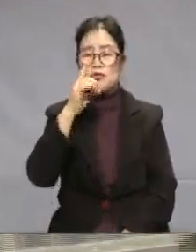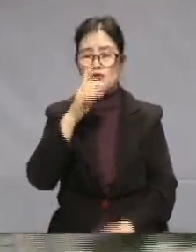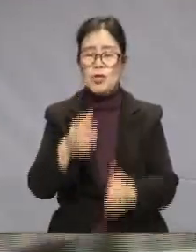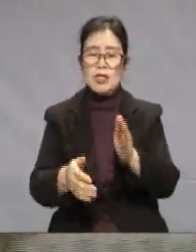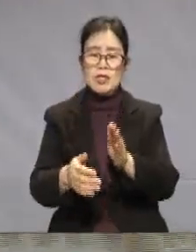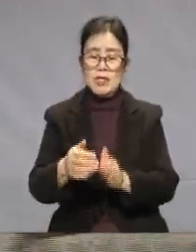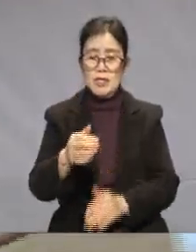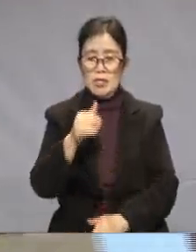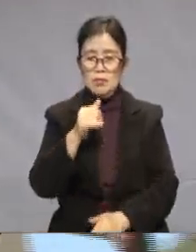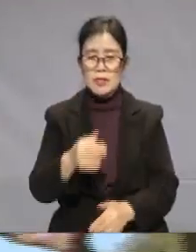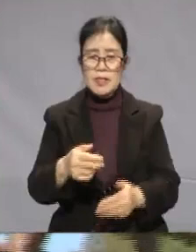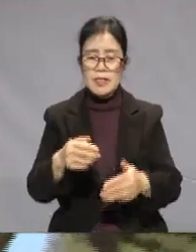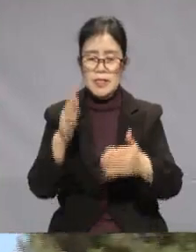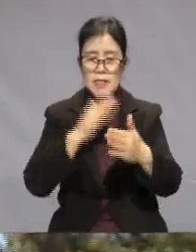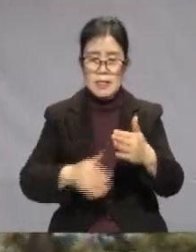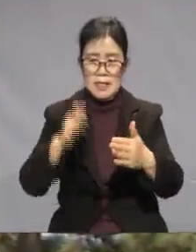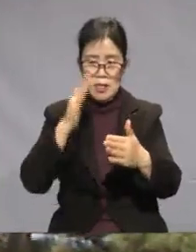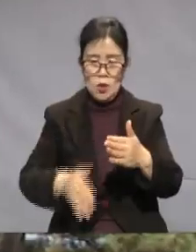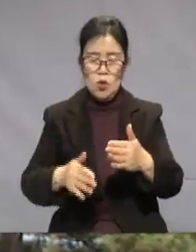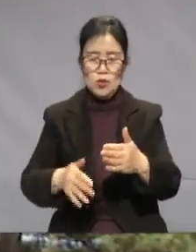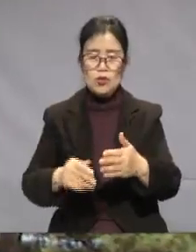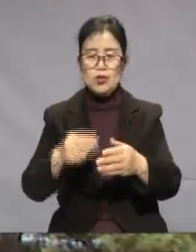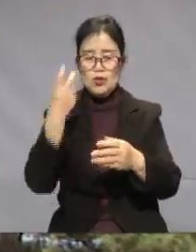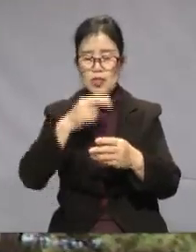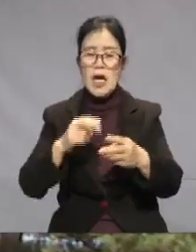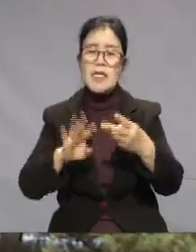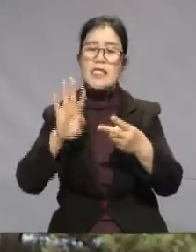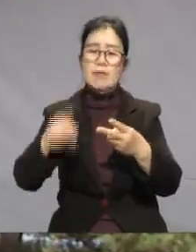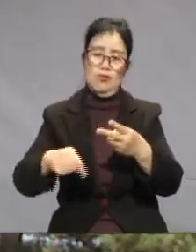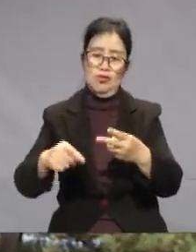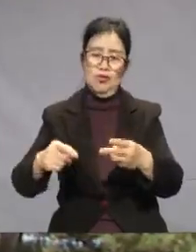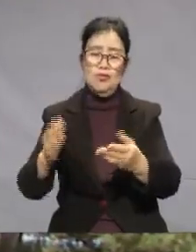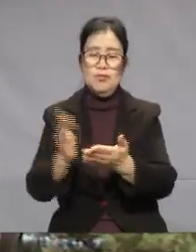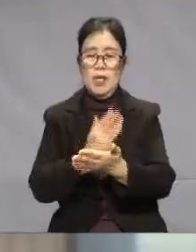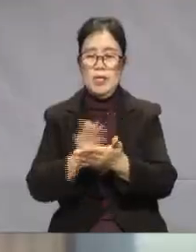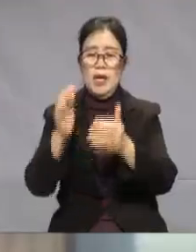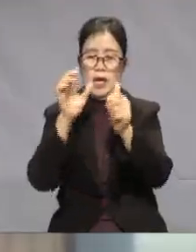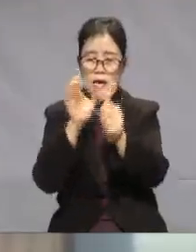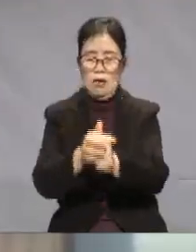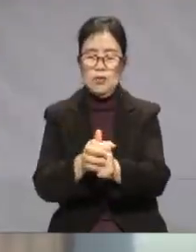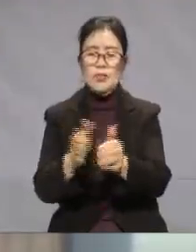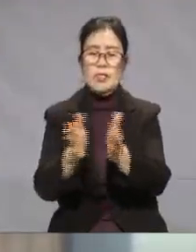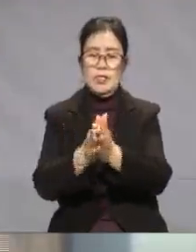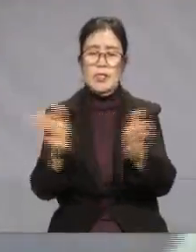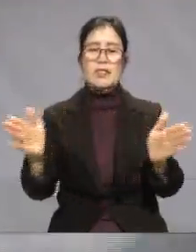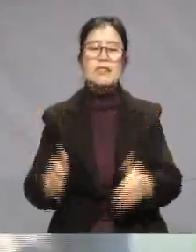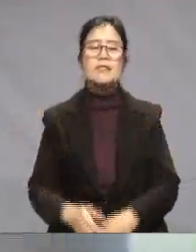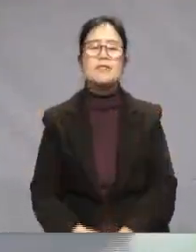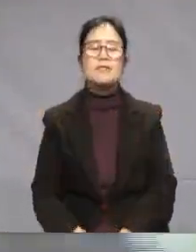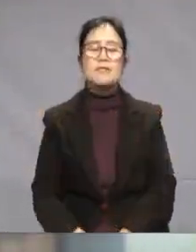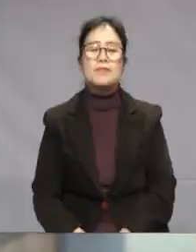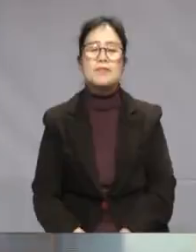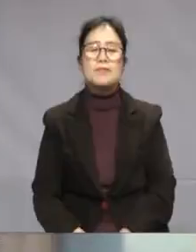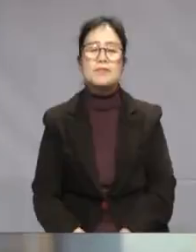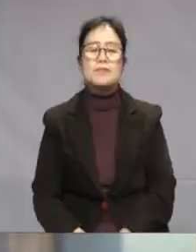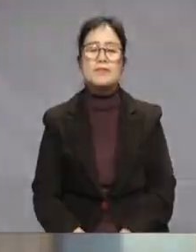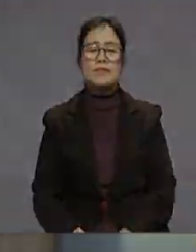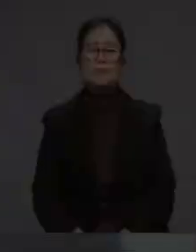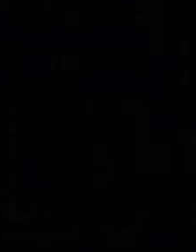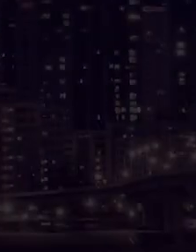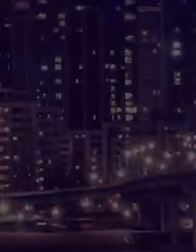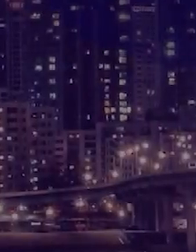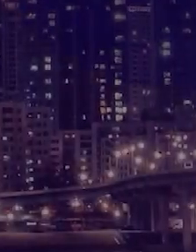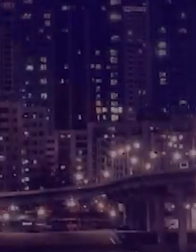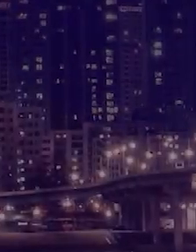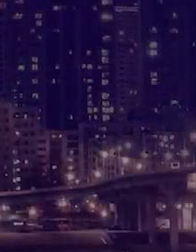서울중앙지검은 사건을 공공수사 2부에 배당하고 수사에 착수했습니다. OBS 뉴스 김하희입니다.